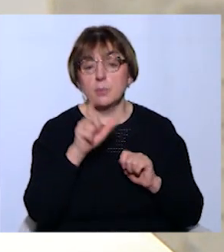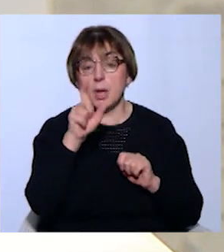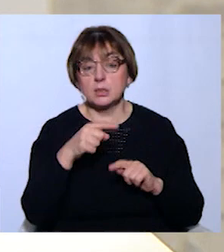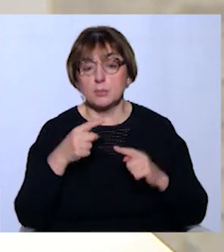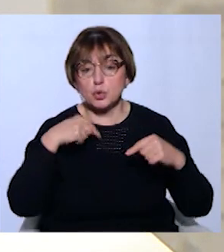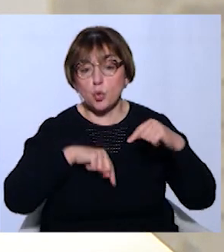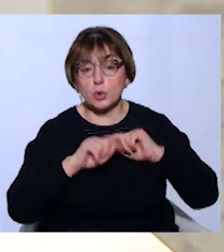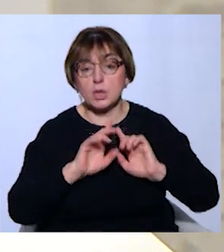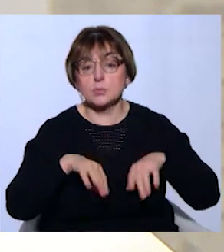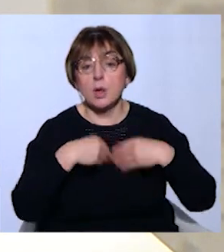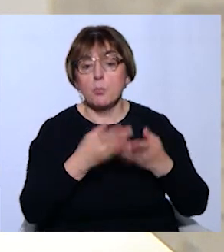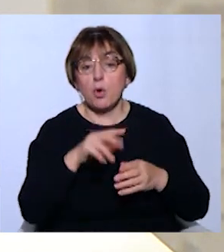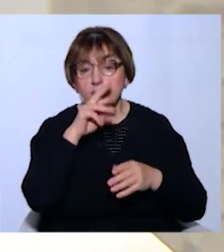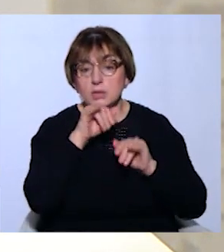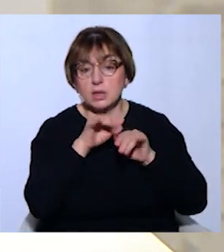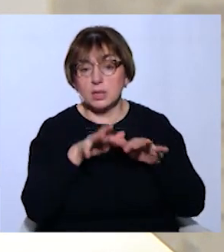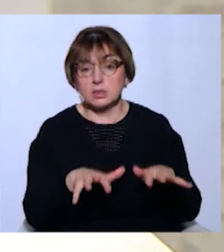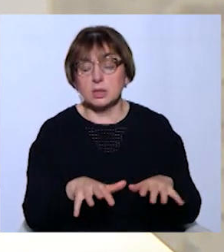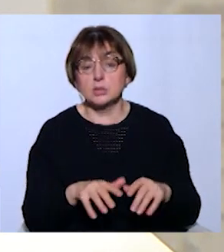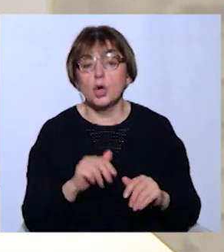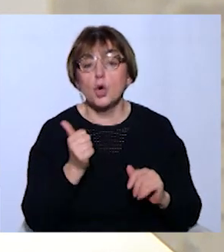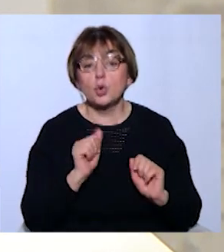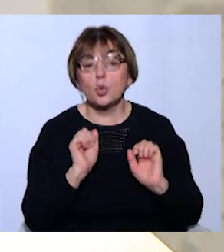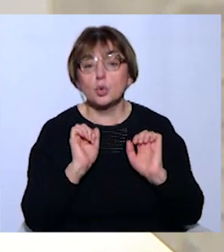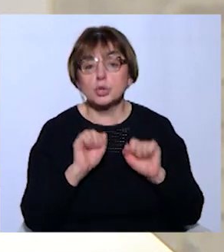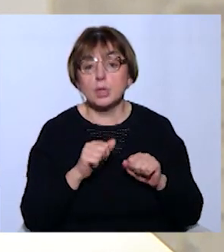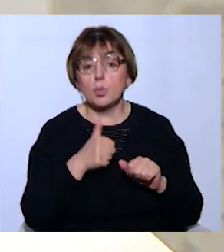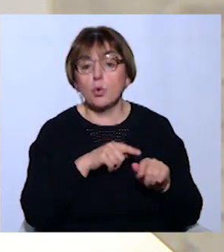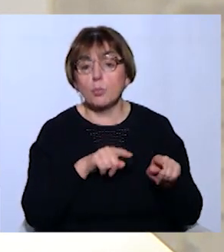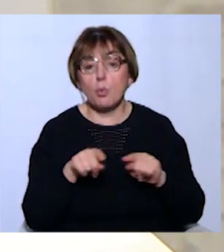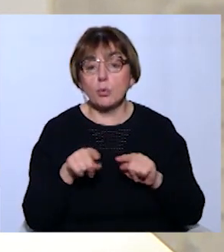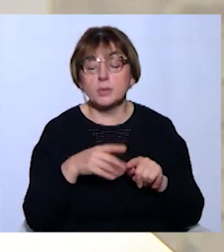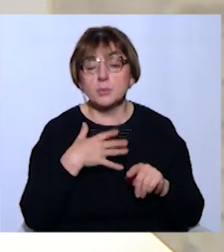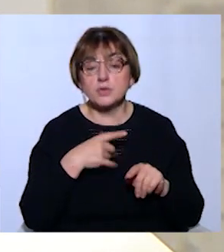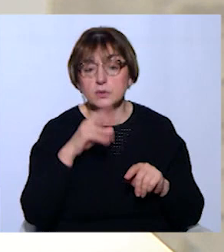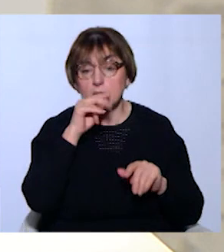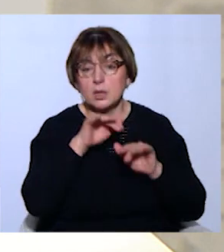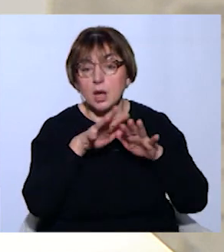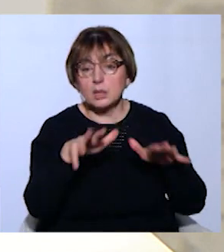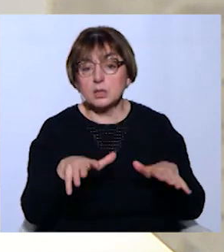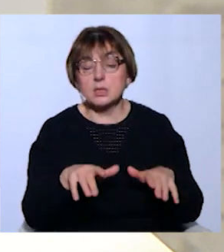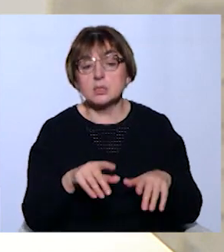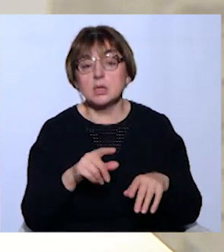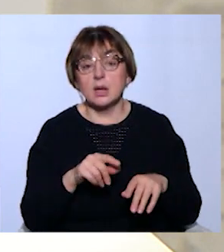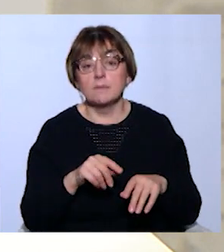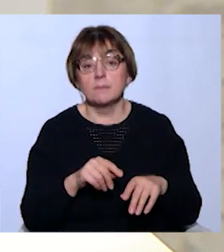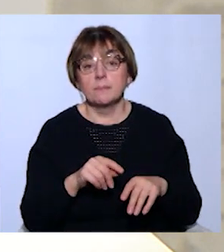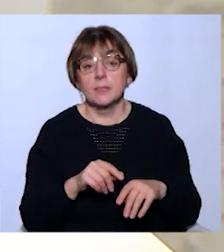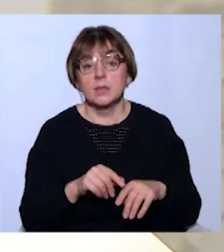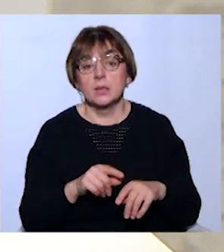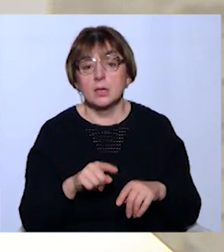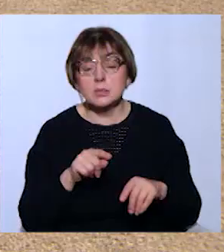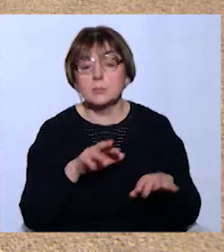უკვე მოხვედრა. აი იმის მიხედვით, როგორ მოქმედებს ჩვენზე რადიაციული წყარო და აი